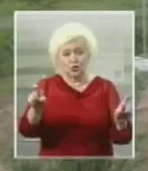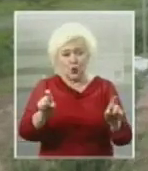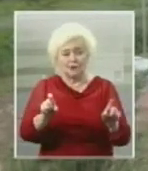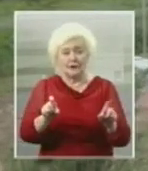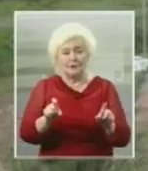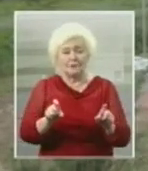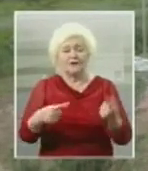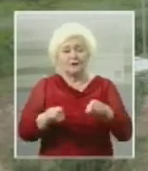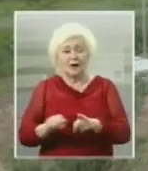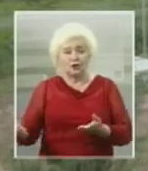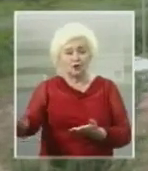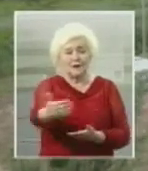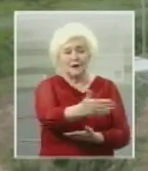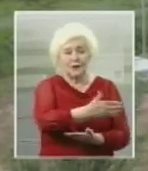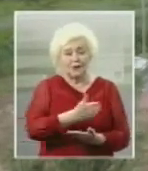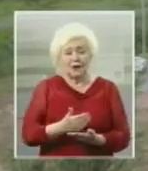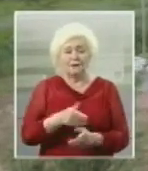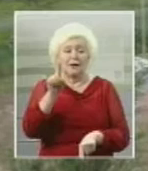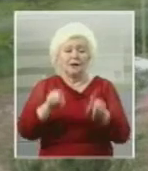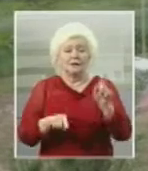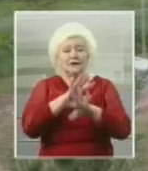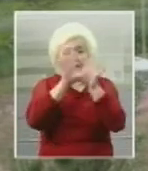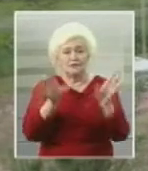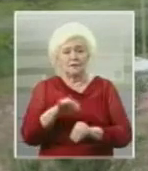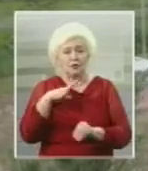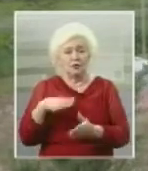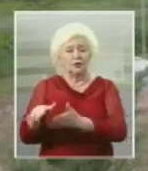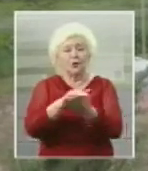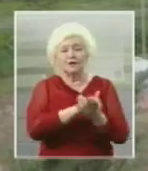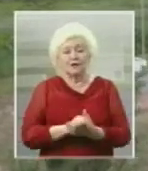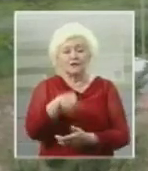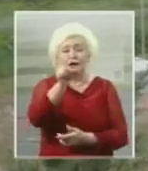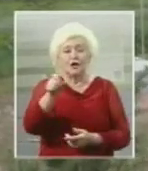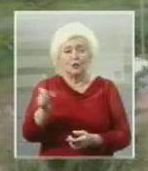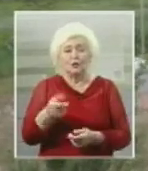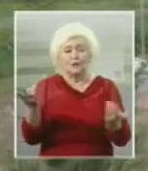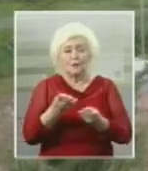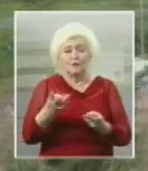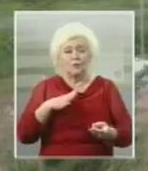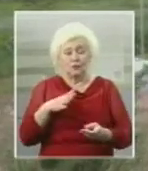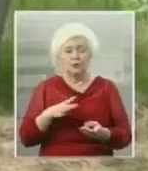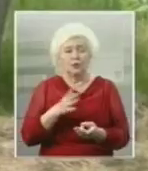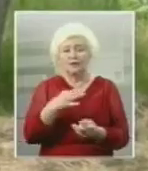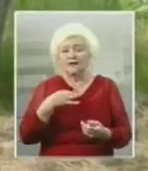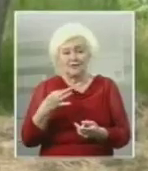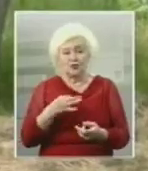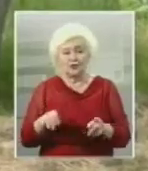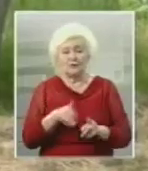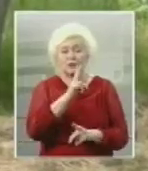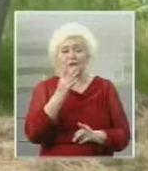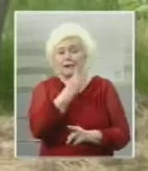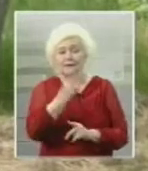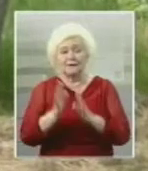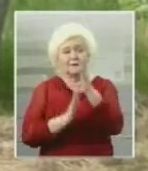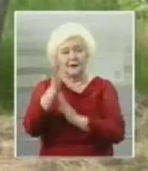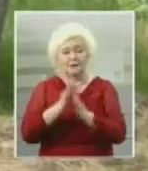тут пробирали. Декілька взагалі було організаторів, тобто людям було не все одно, як виглядає парк. Було